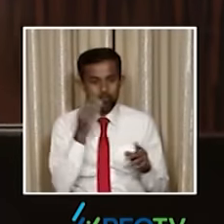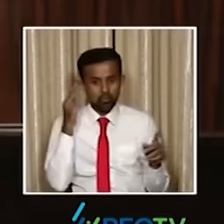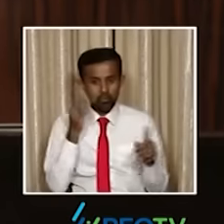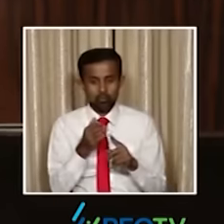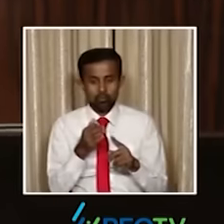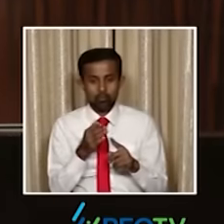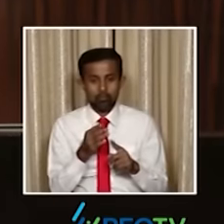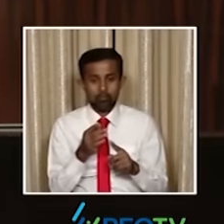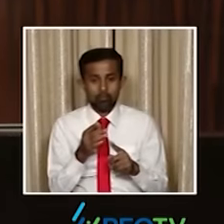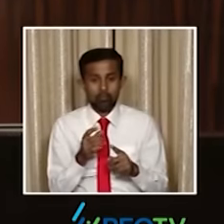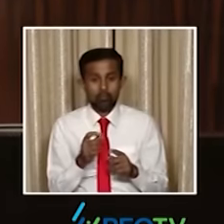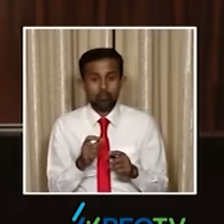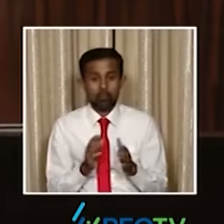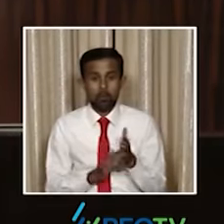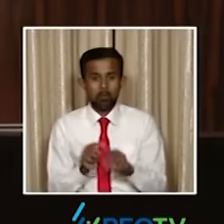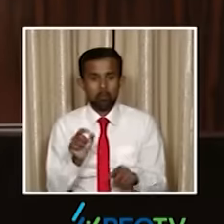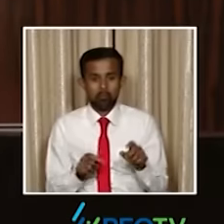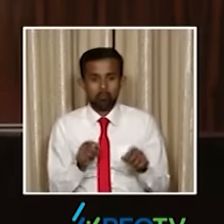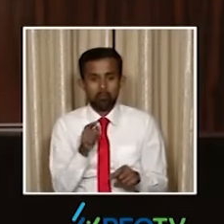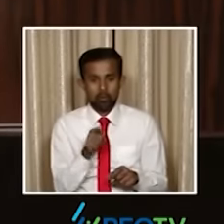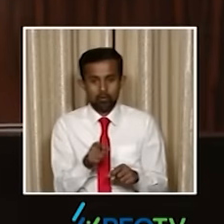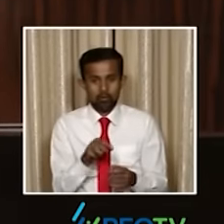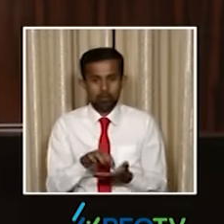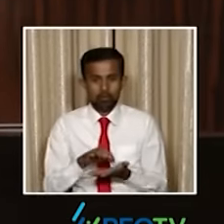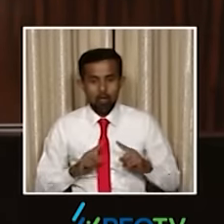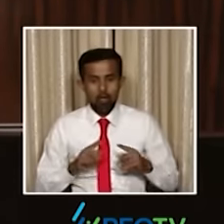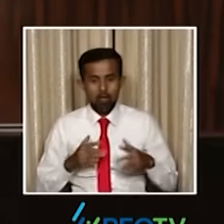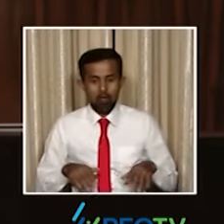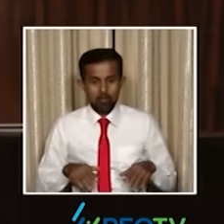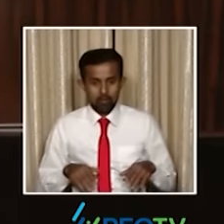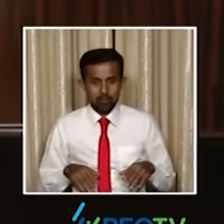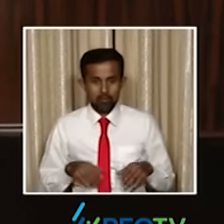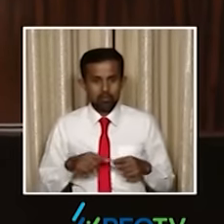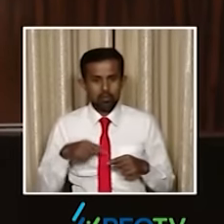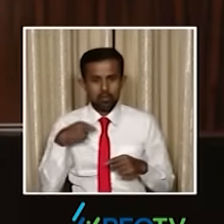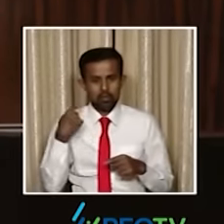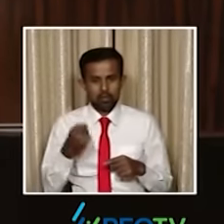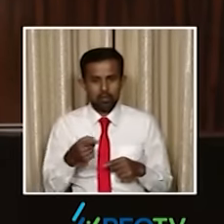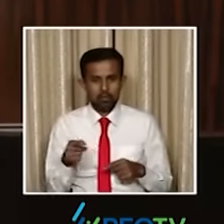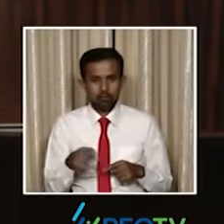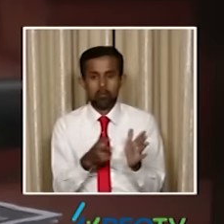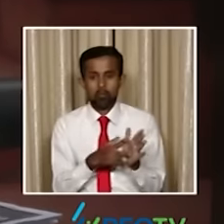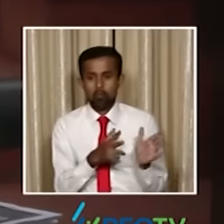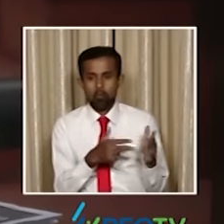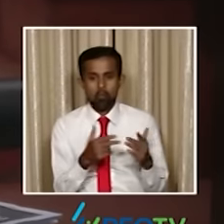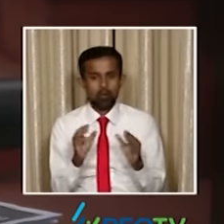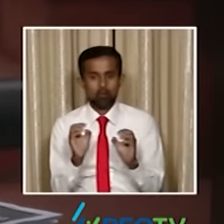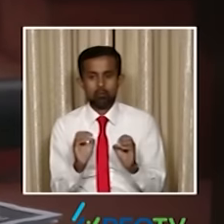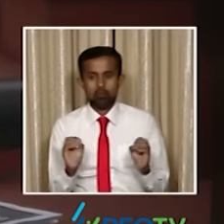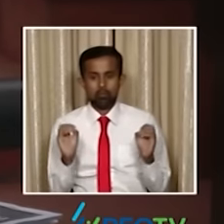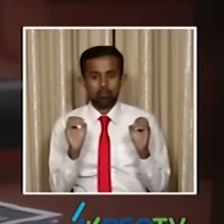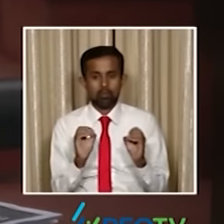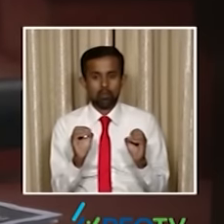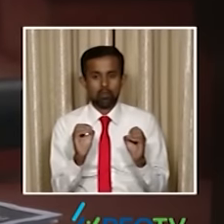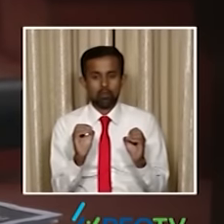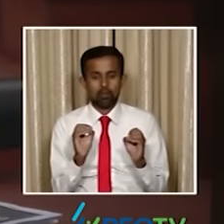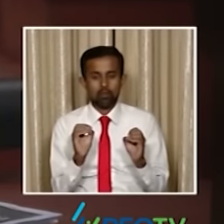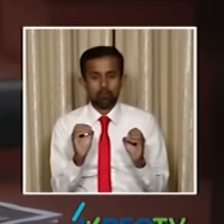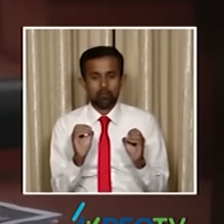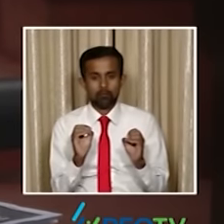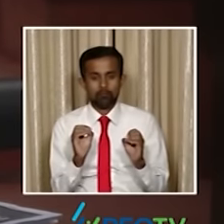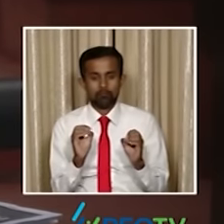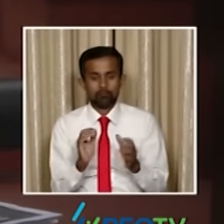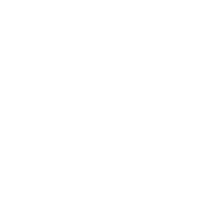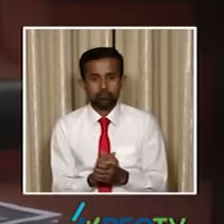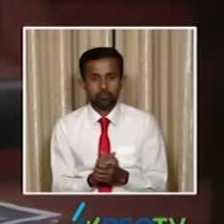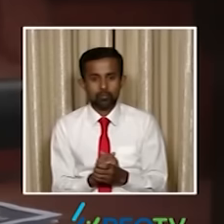පිළිබඳව කෝට් කමිටුවේ සමාජිකයන්ට ඒ තීරණය ගන්න පුළුවන්. අද හෝ හෙට දවසේ අපි මේක අවසන් කරන්න. සභාපතිවරයෙක් සභාපතිවරයෙක් පත් කර